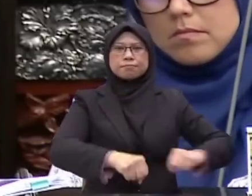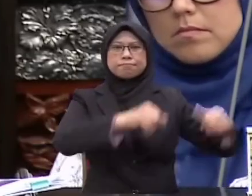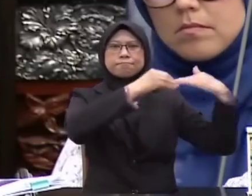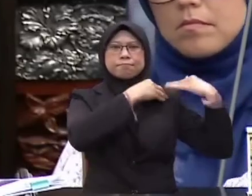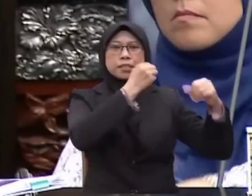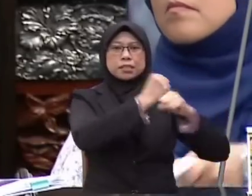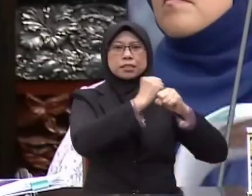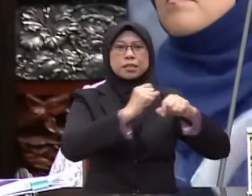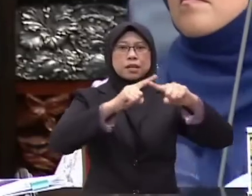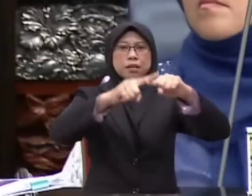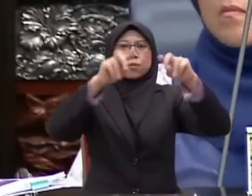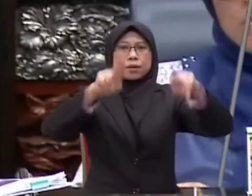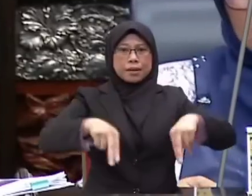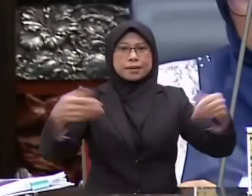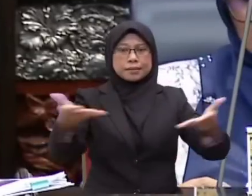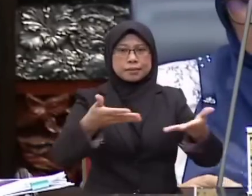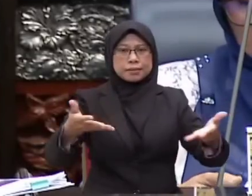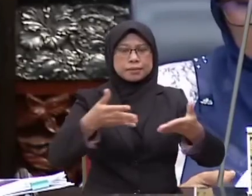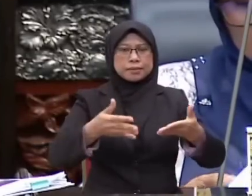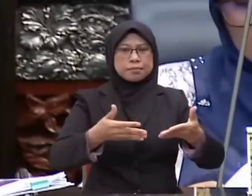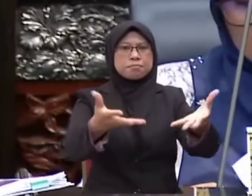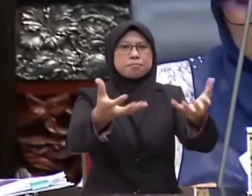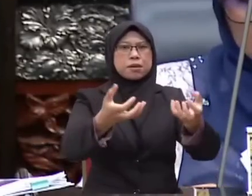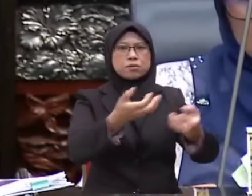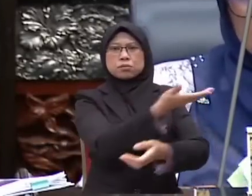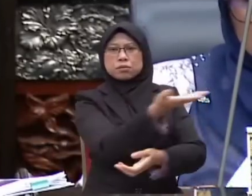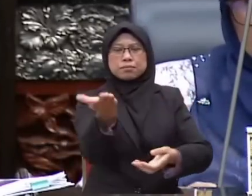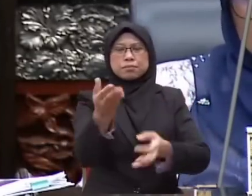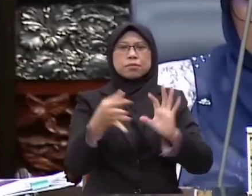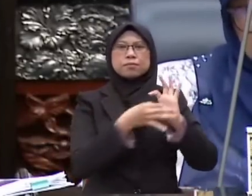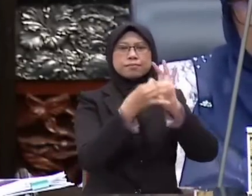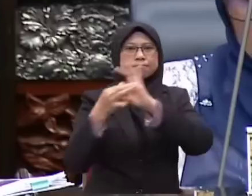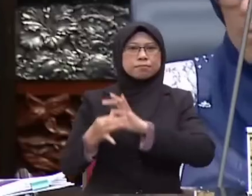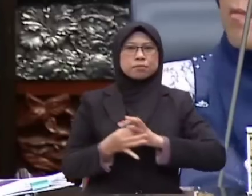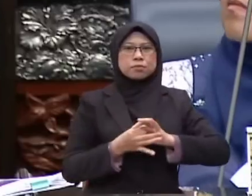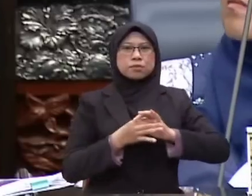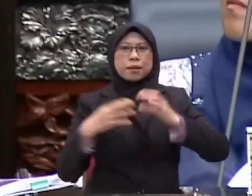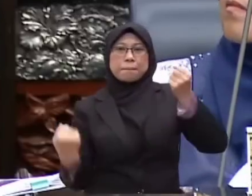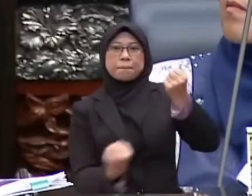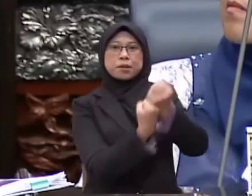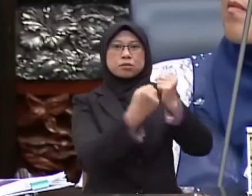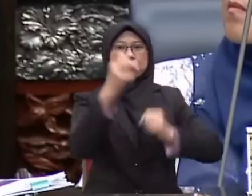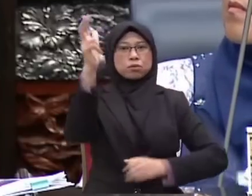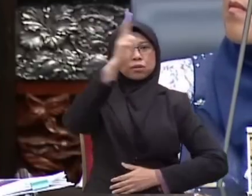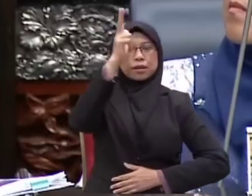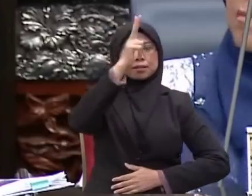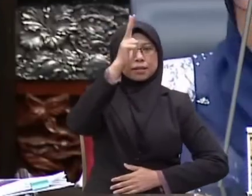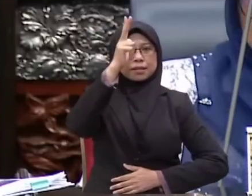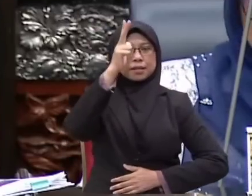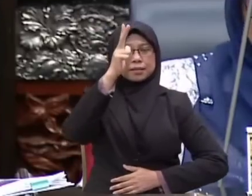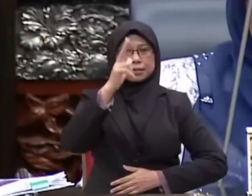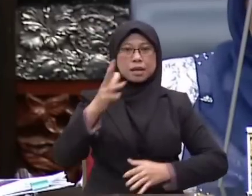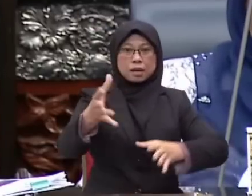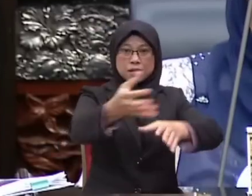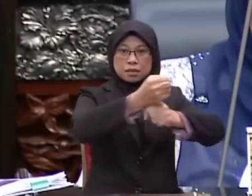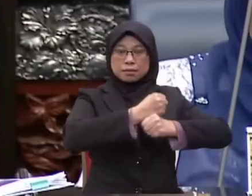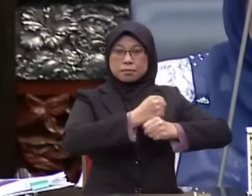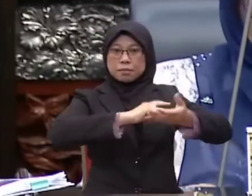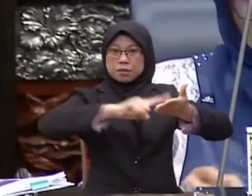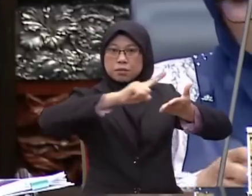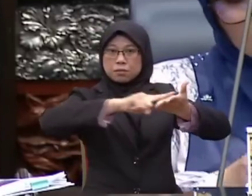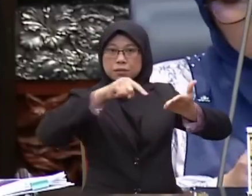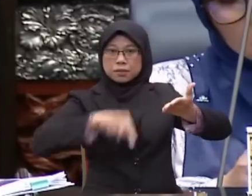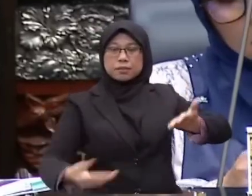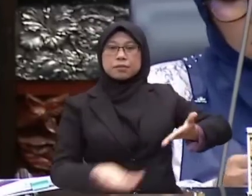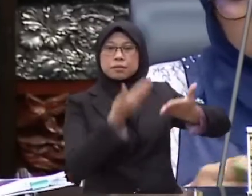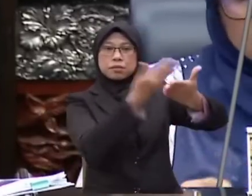Dewan Yang Mulia ini menyeru agar semua pihak bersatu hati dan menyokong kerajaan agar dapatan audit dan syur yang terkandung